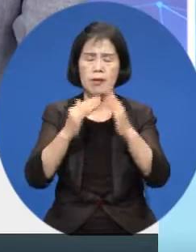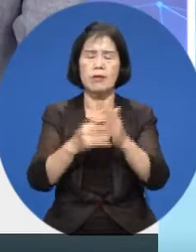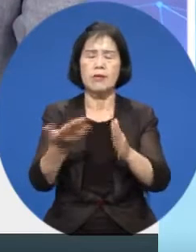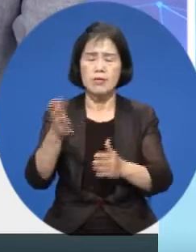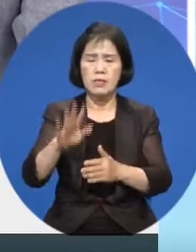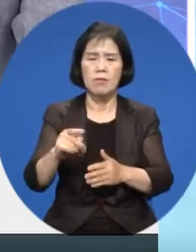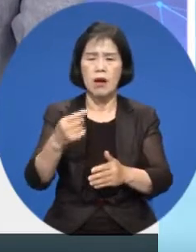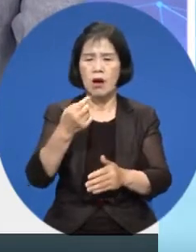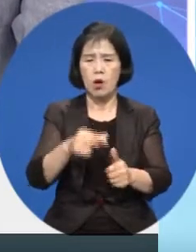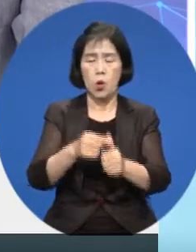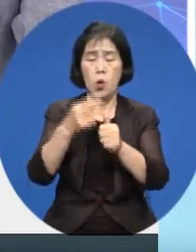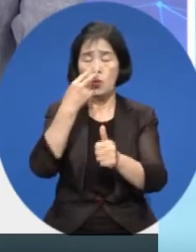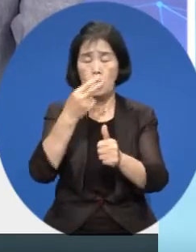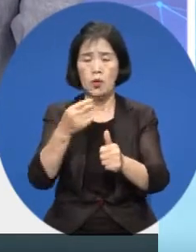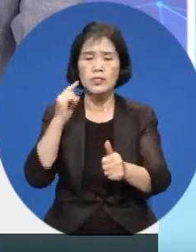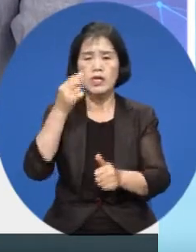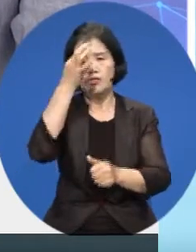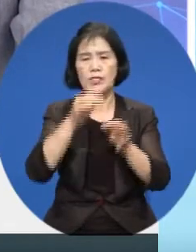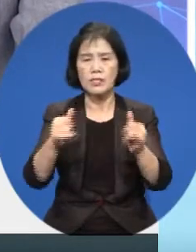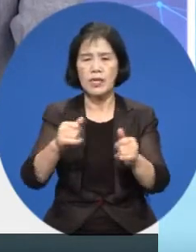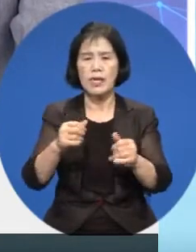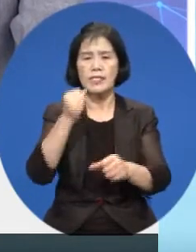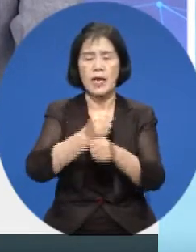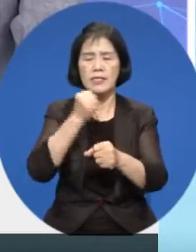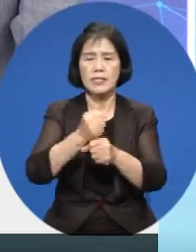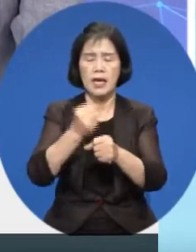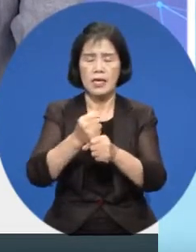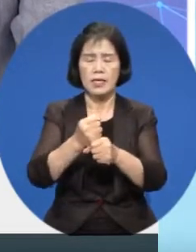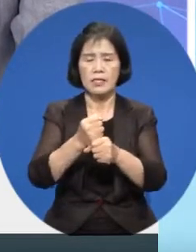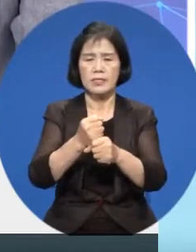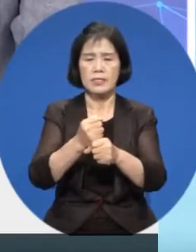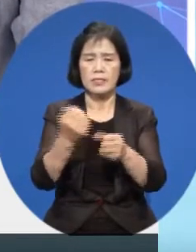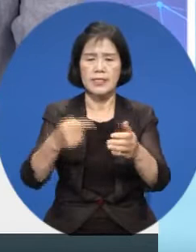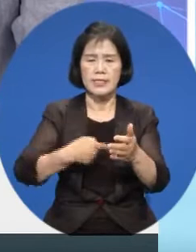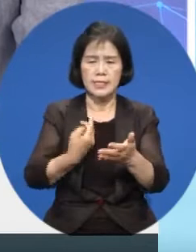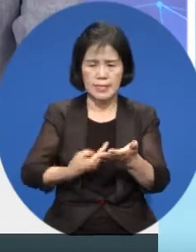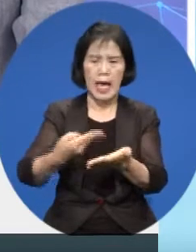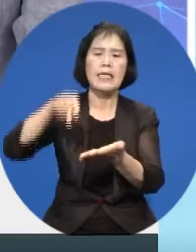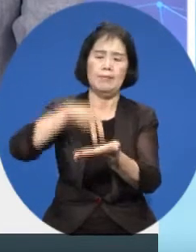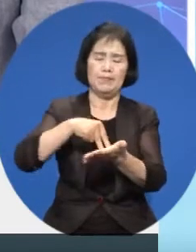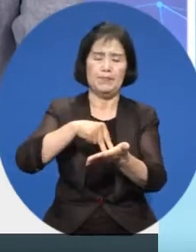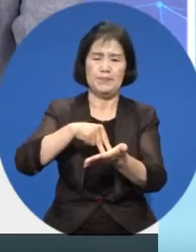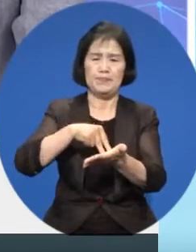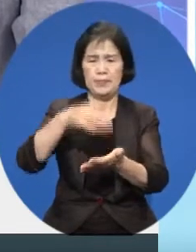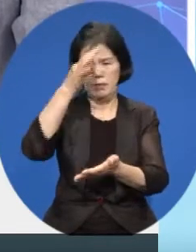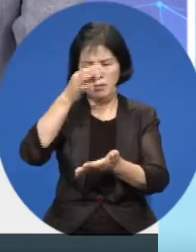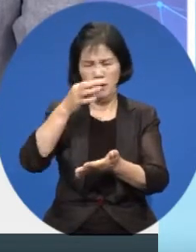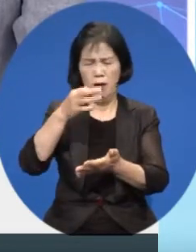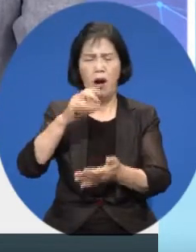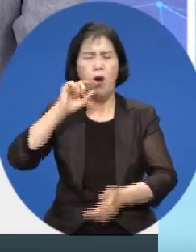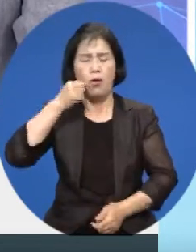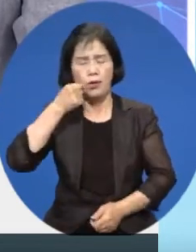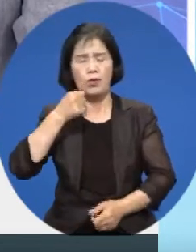고용보험 제도는 예술인들의 창자 생태계를 유지하기 위한 60 자립에 개념으로 접근하지 못하는 실정에 있습니다